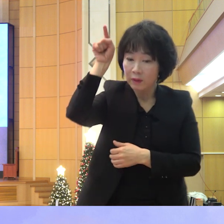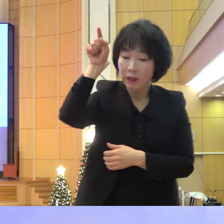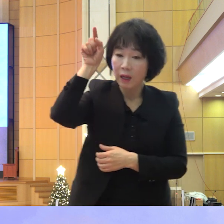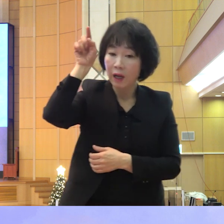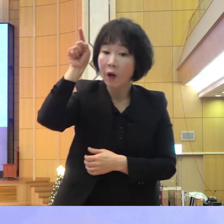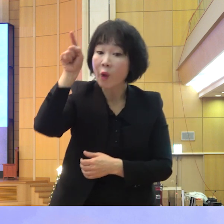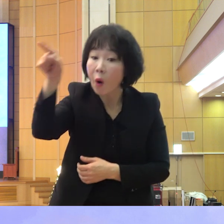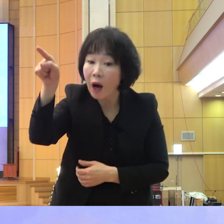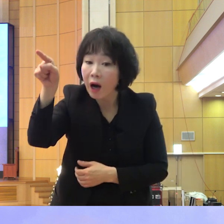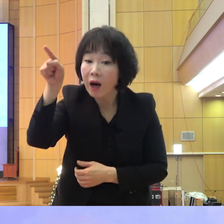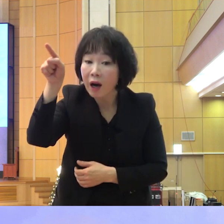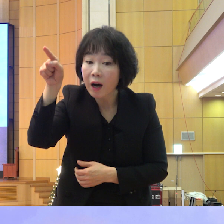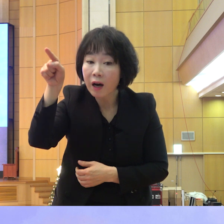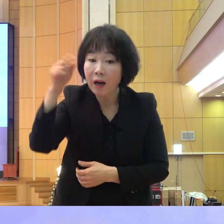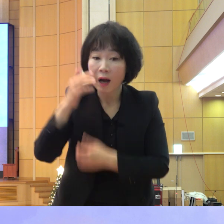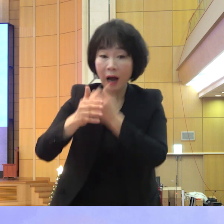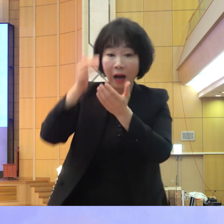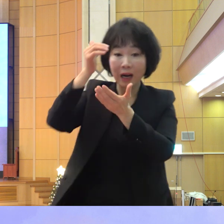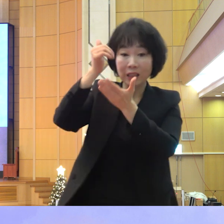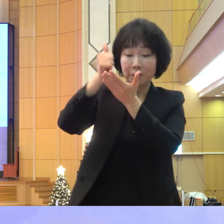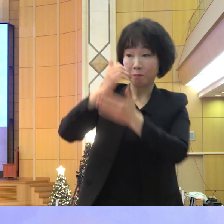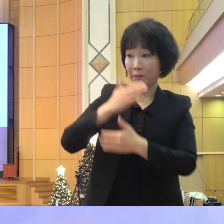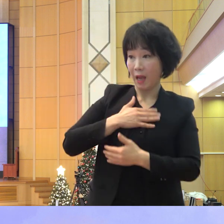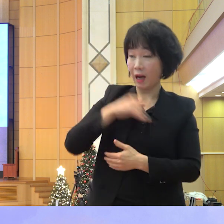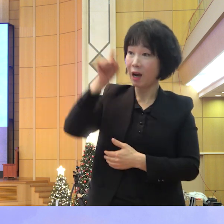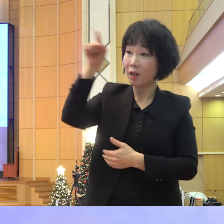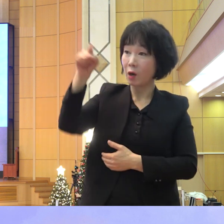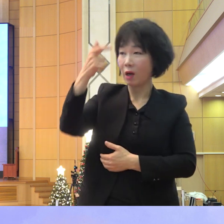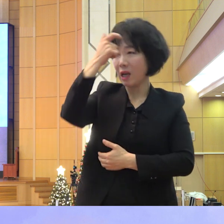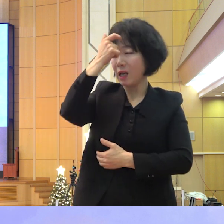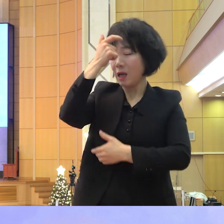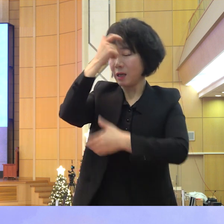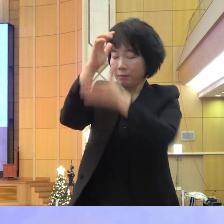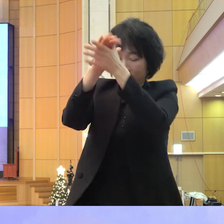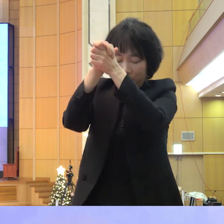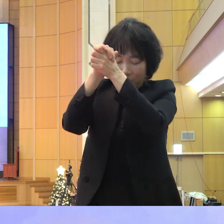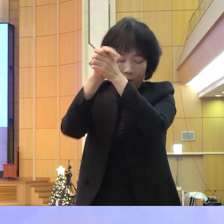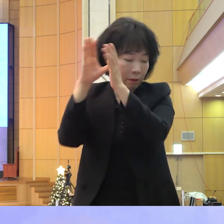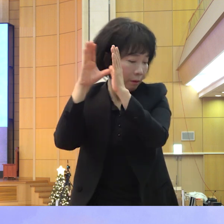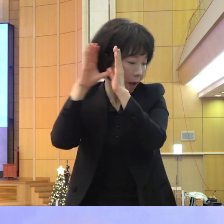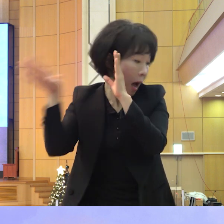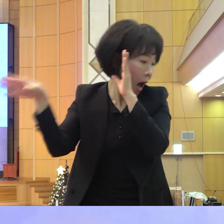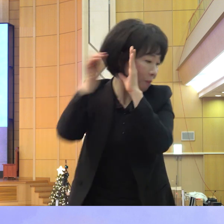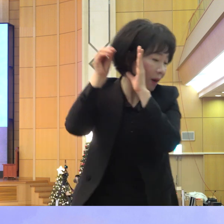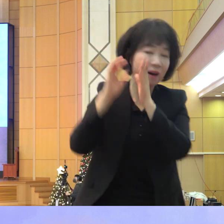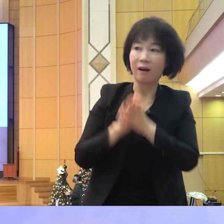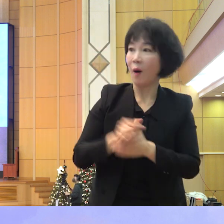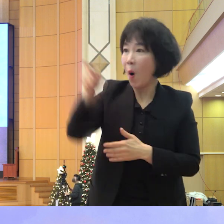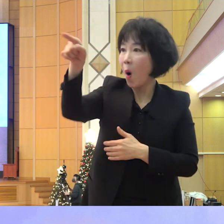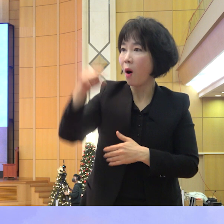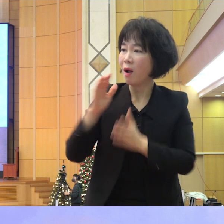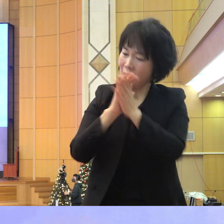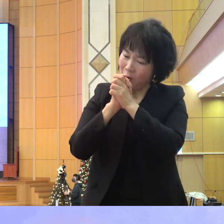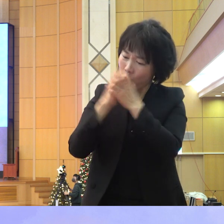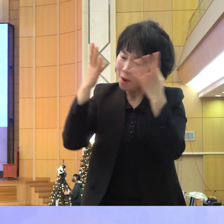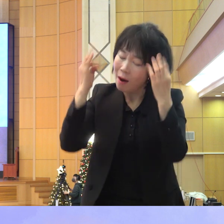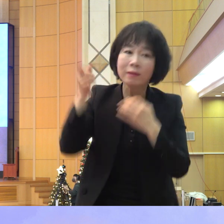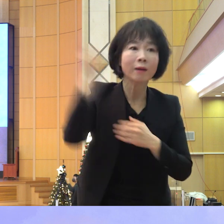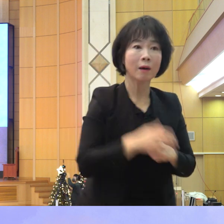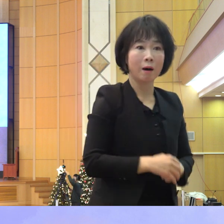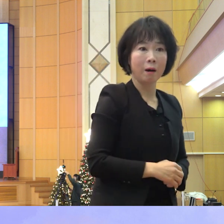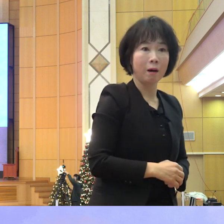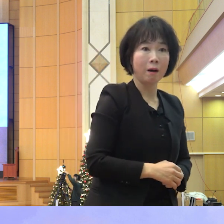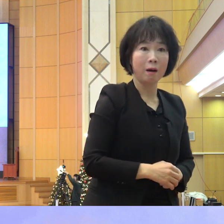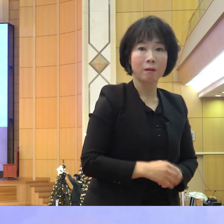말은 하나님이 내 이 말은 히스기야의 기도를 들었고. 히스기야가요